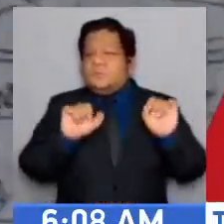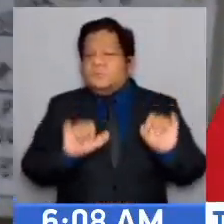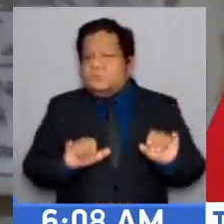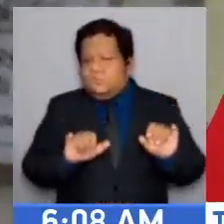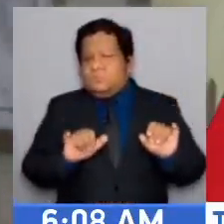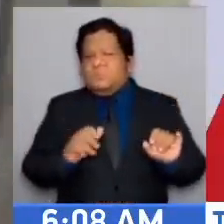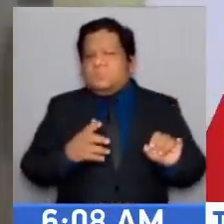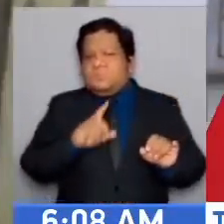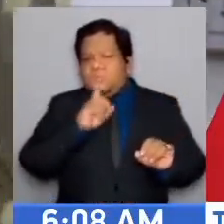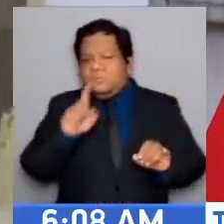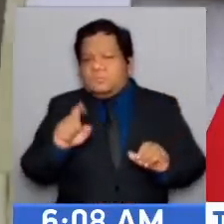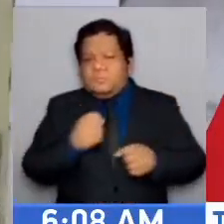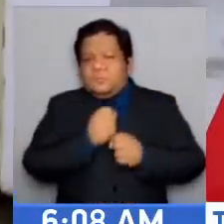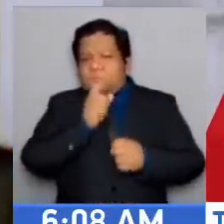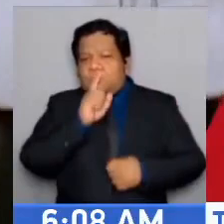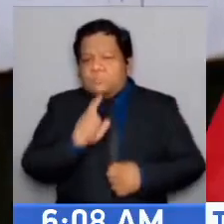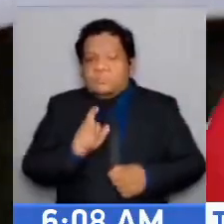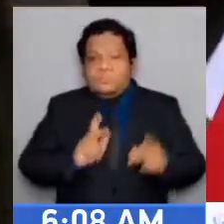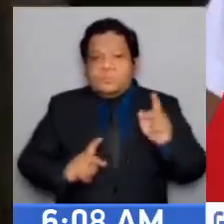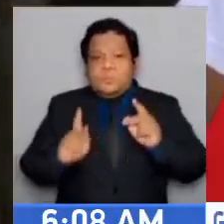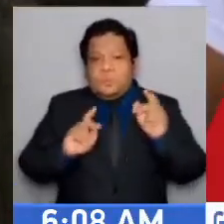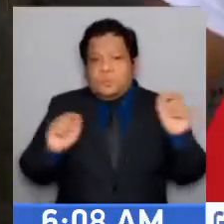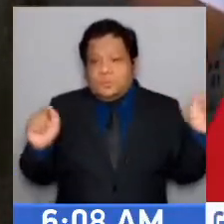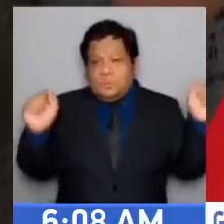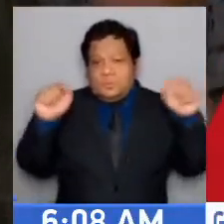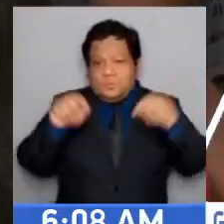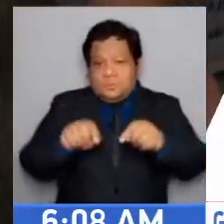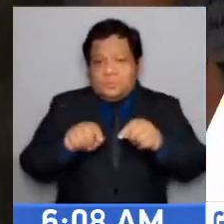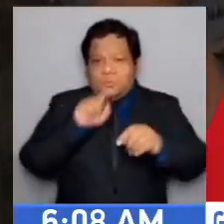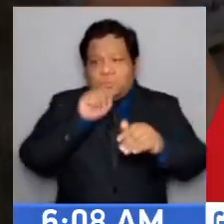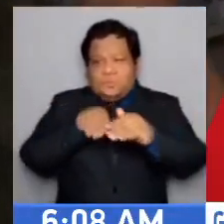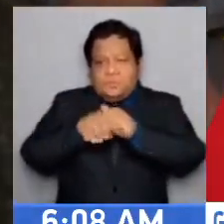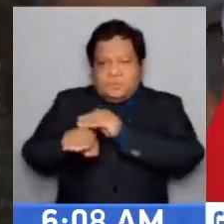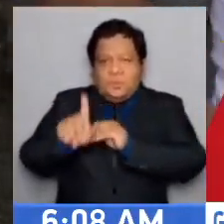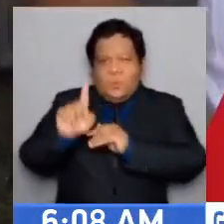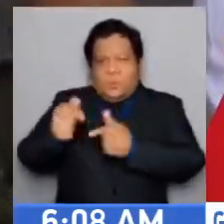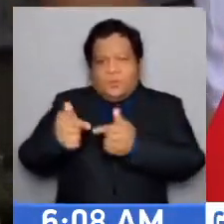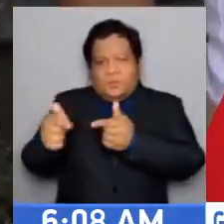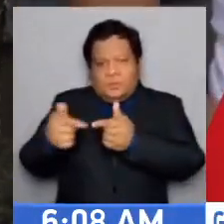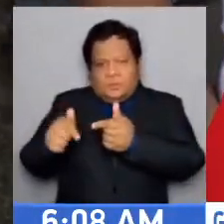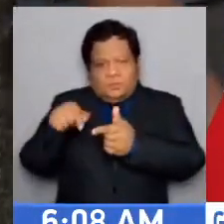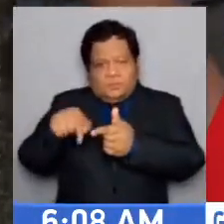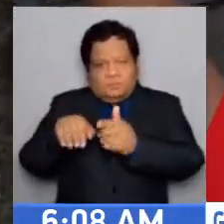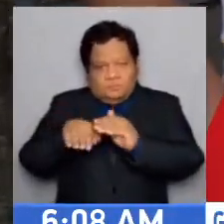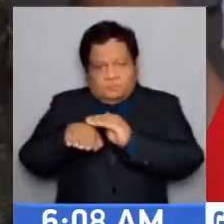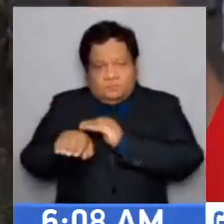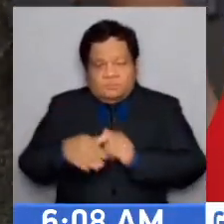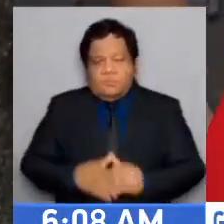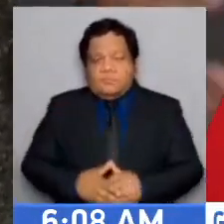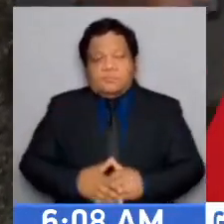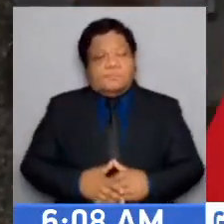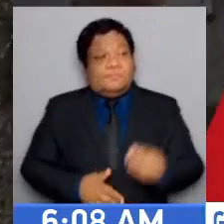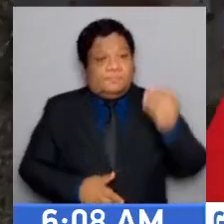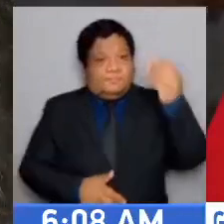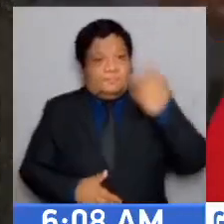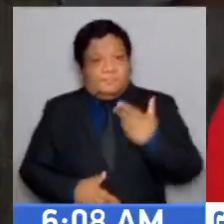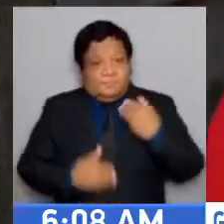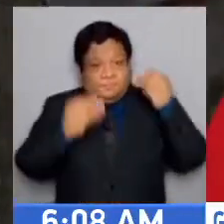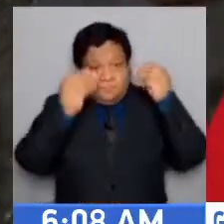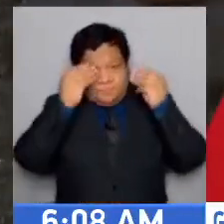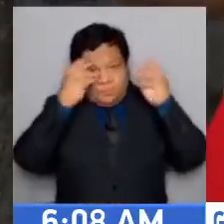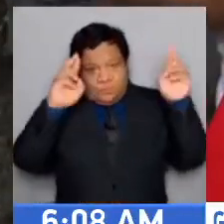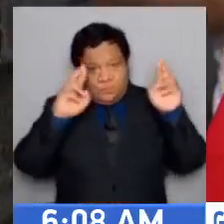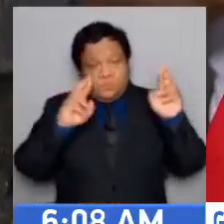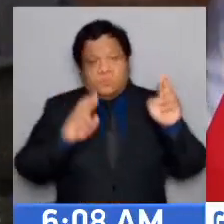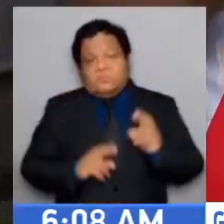ho, talagang doon lang sa main entrance dadaan. Sa direktiba po ni Mayor Along Malapitan, wala po makakapasok na hindi